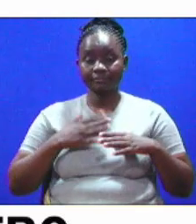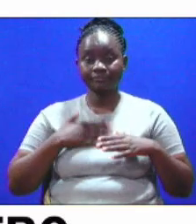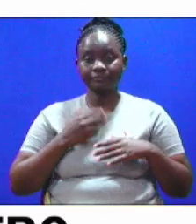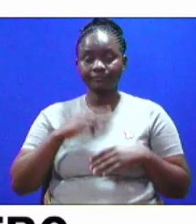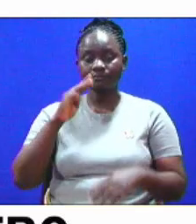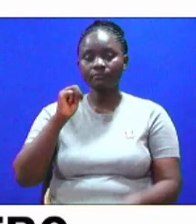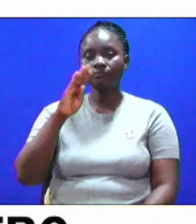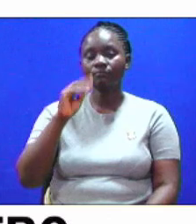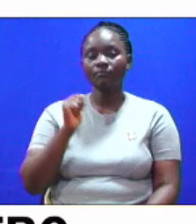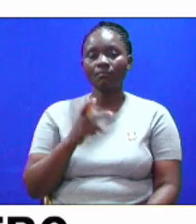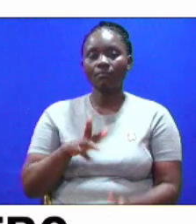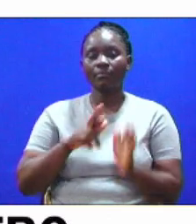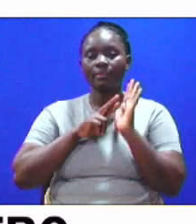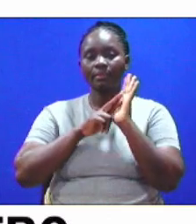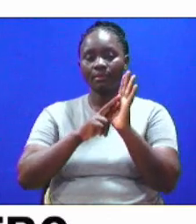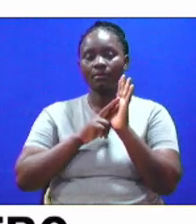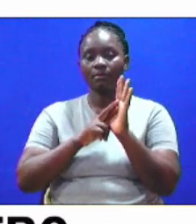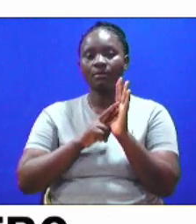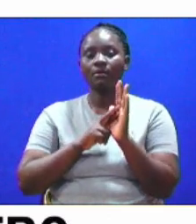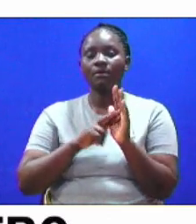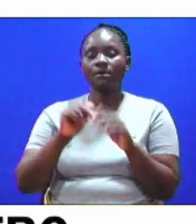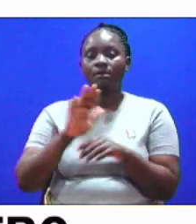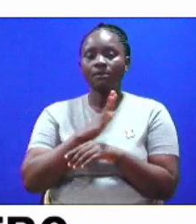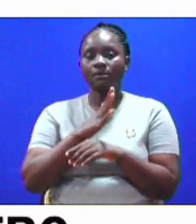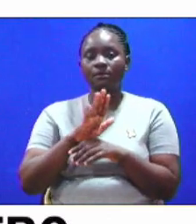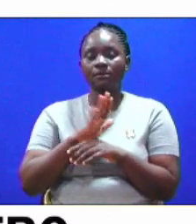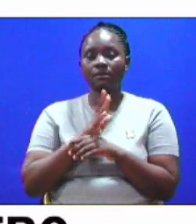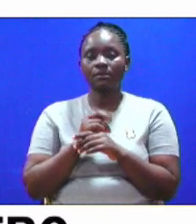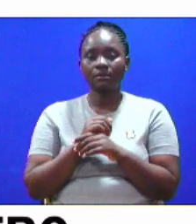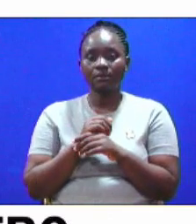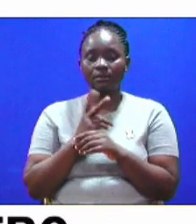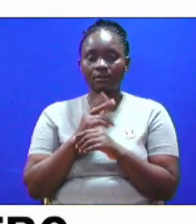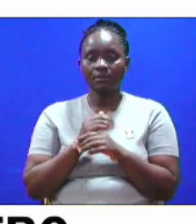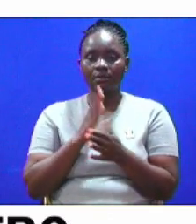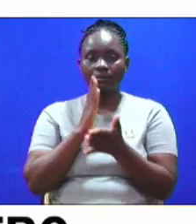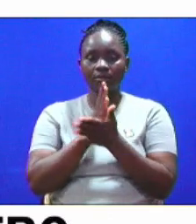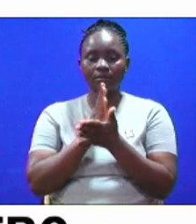no ko represent ba ntwa ya assembly na kuhakikisha